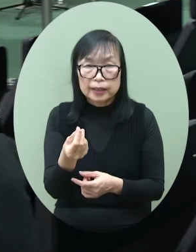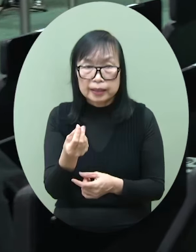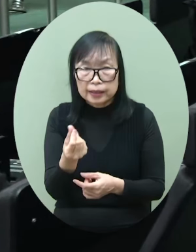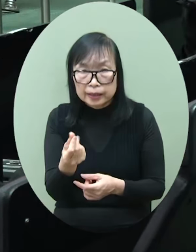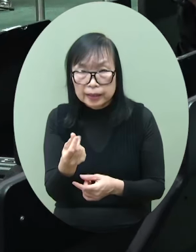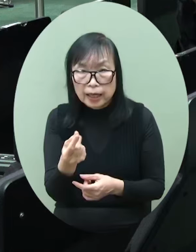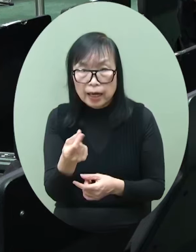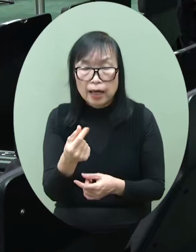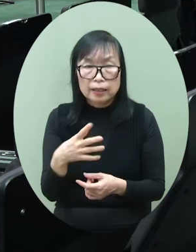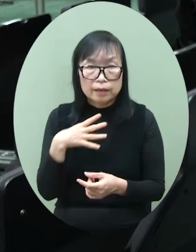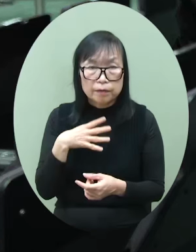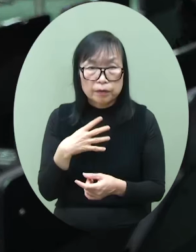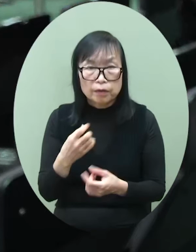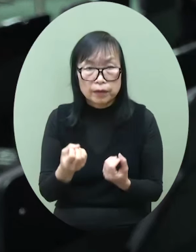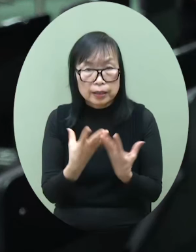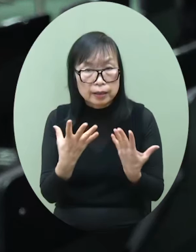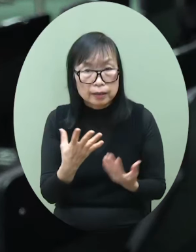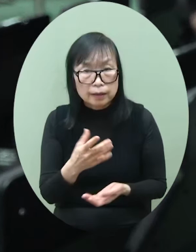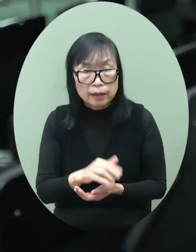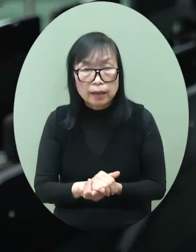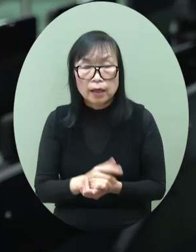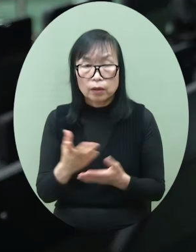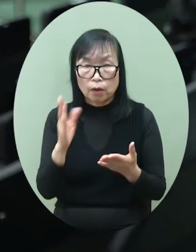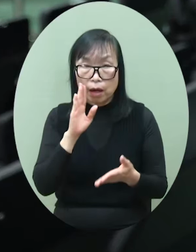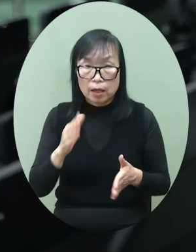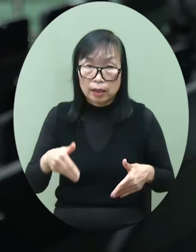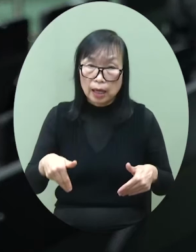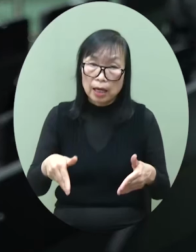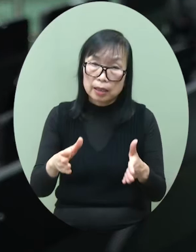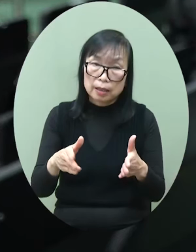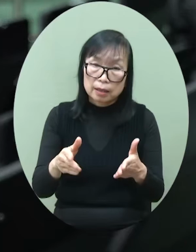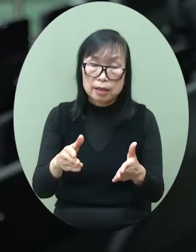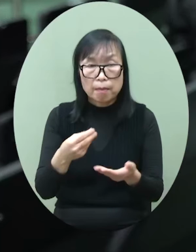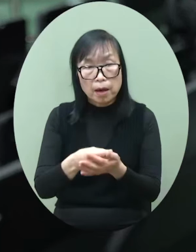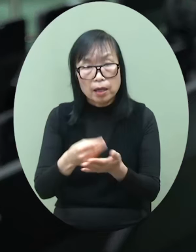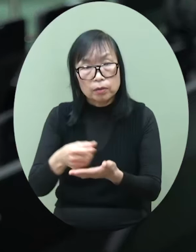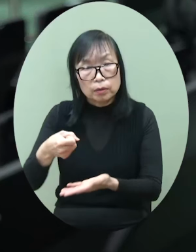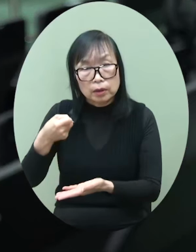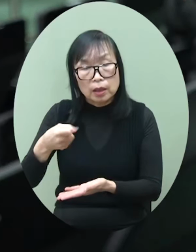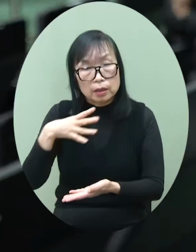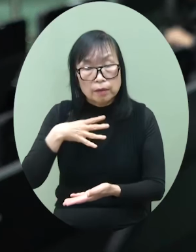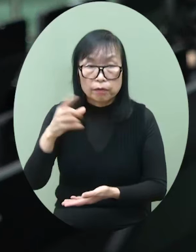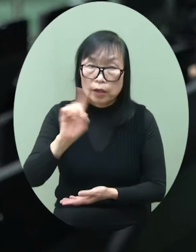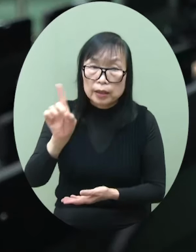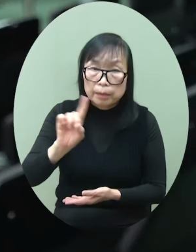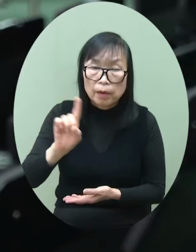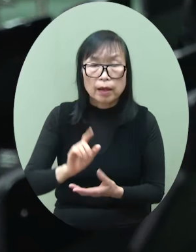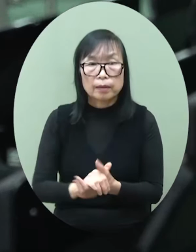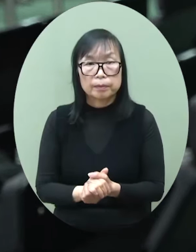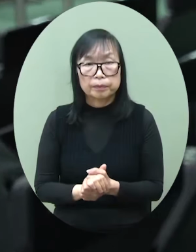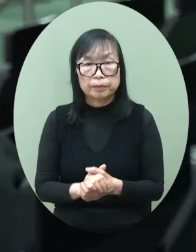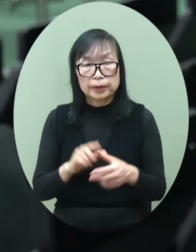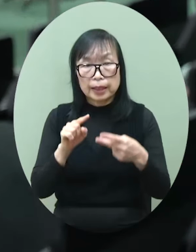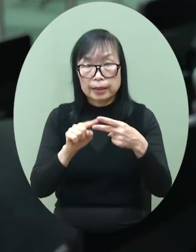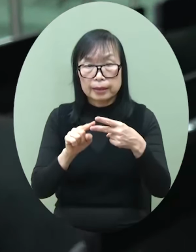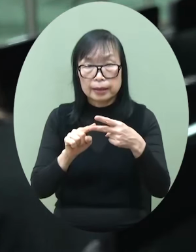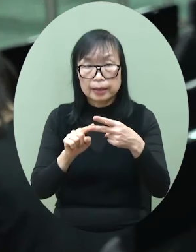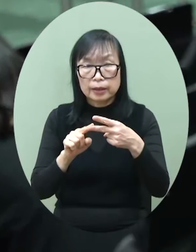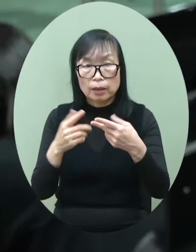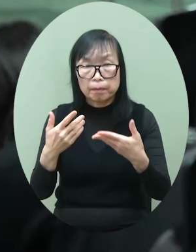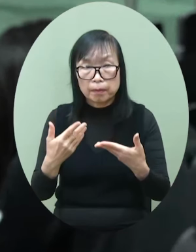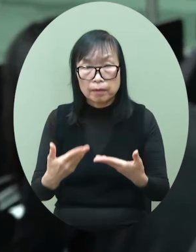會出現其實他在街市裡面買菜的時候的情況是怎樣呢?第二就是想問一下